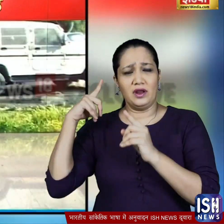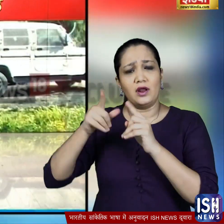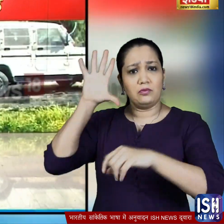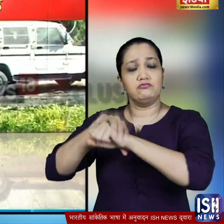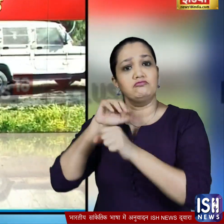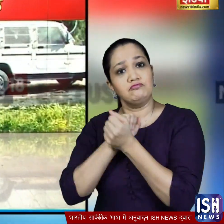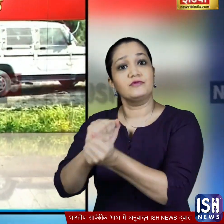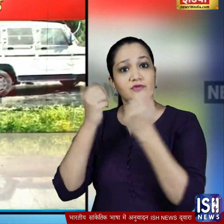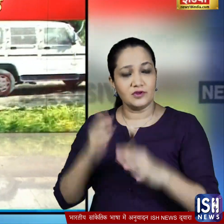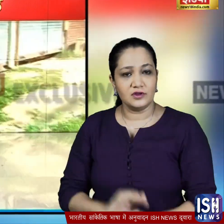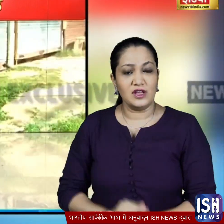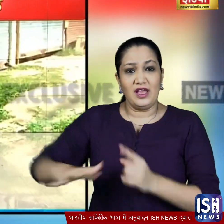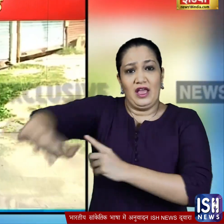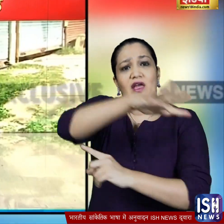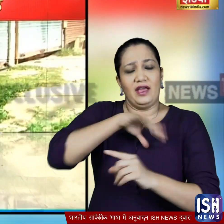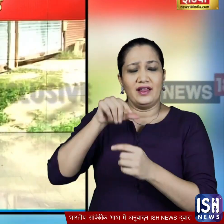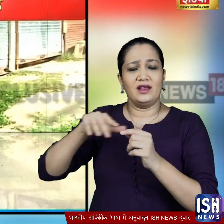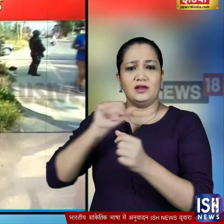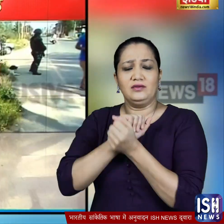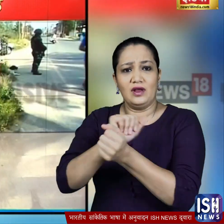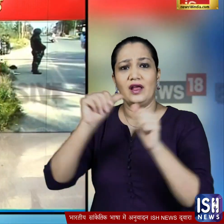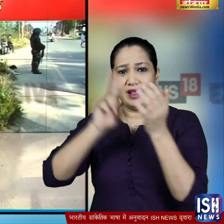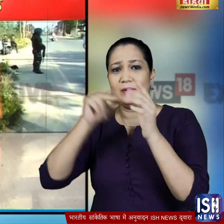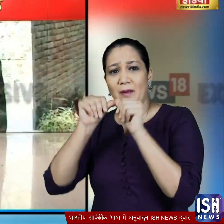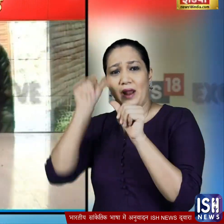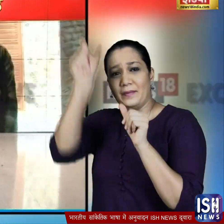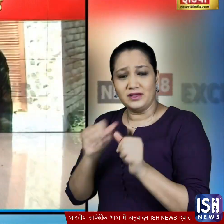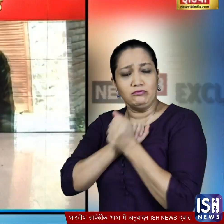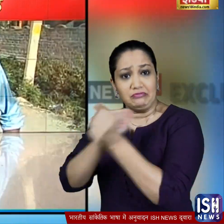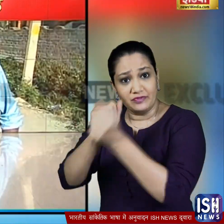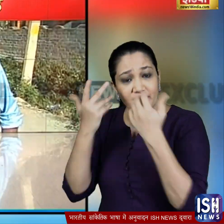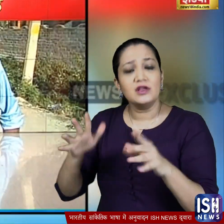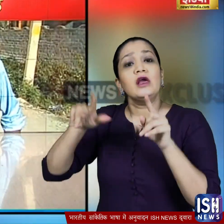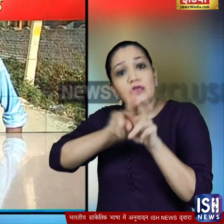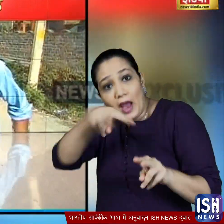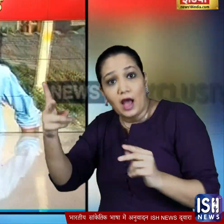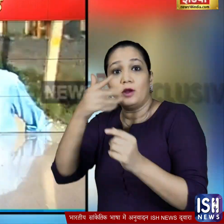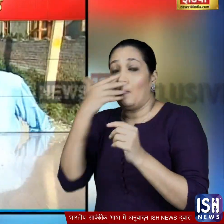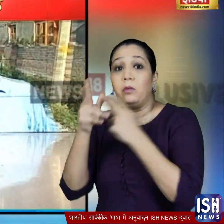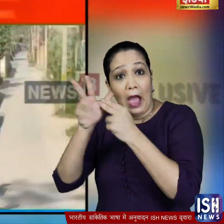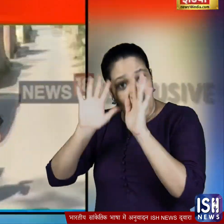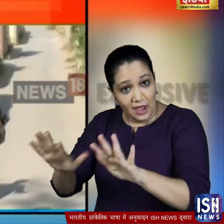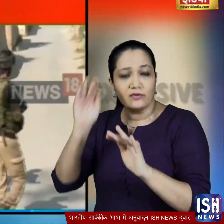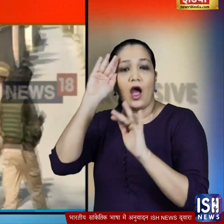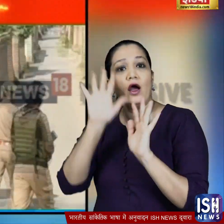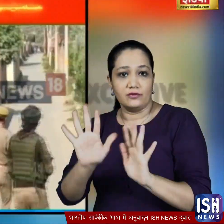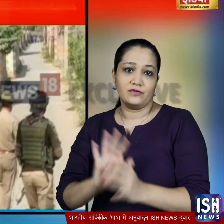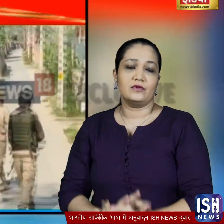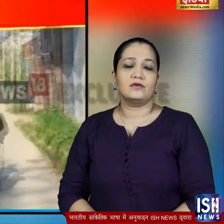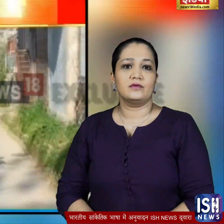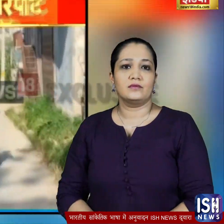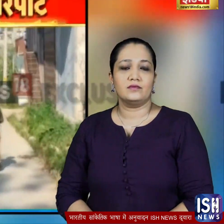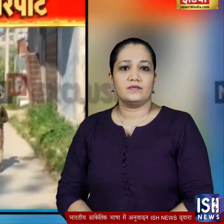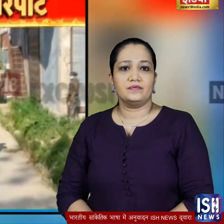जिस इलाके से लश्कर कमांडर नदीम अबरार को गिरफ्तार किया गया, वहीं कुछ और आतंकियों के छिपे होने की भी खबर मिली, जिसके